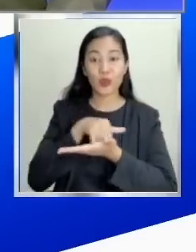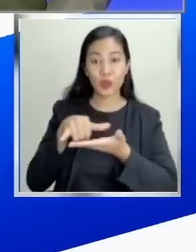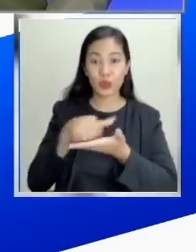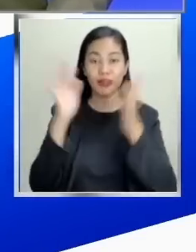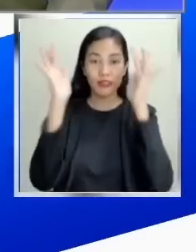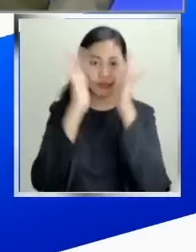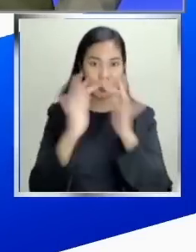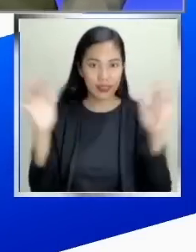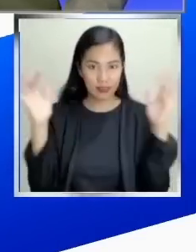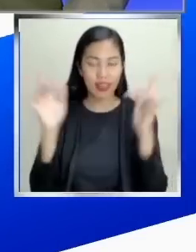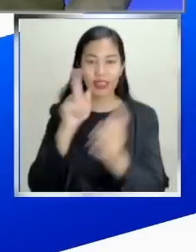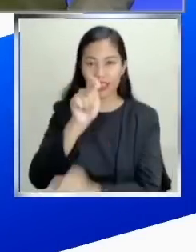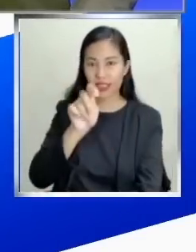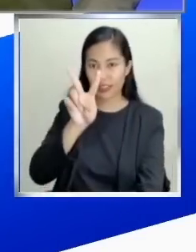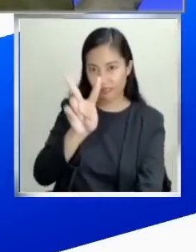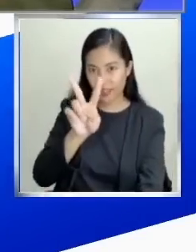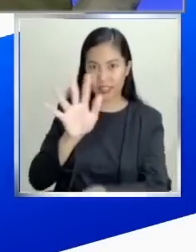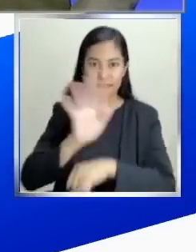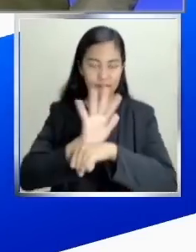and Film Awards.